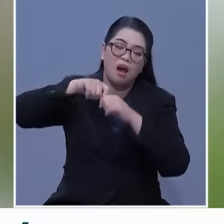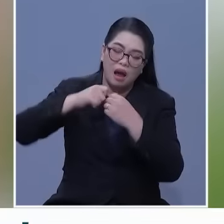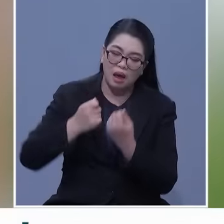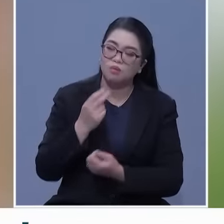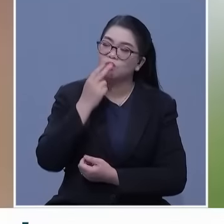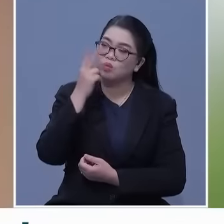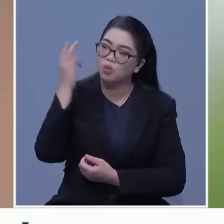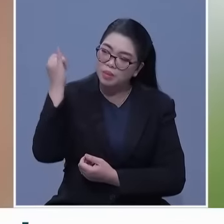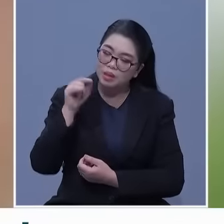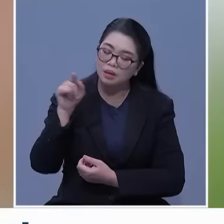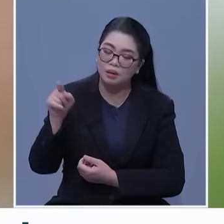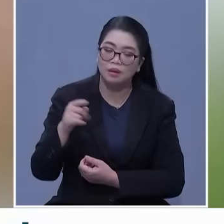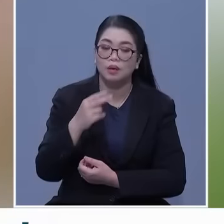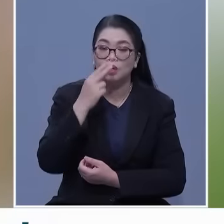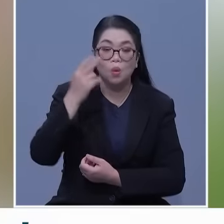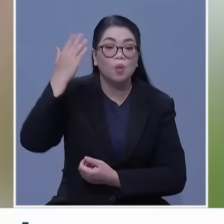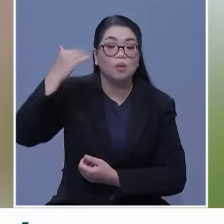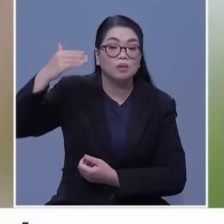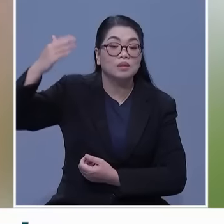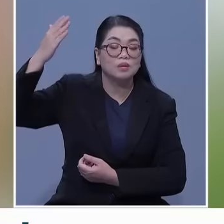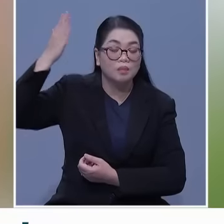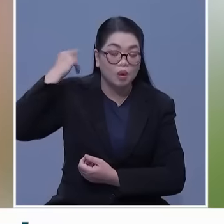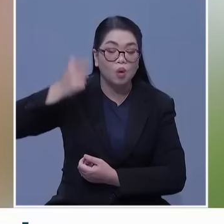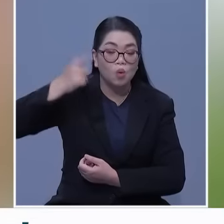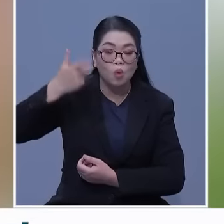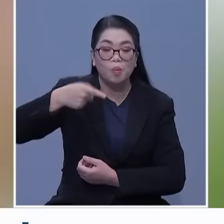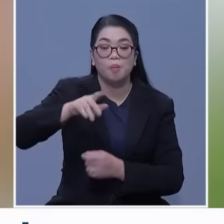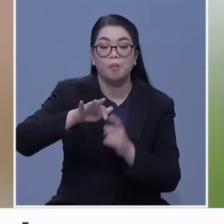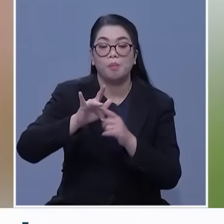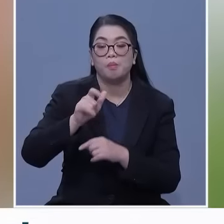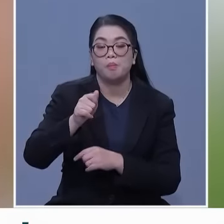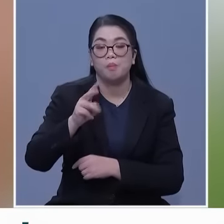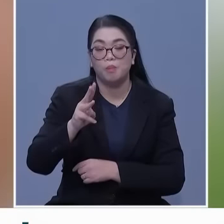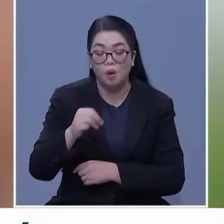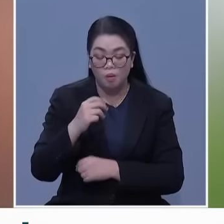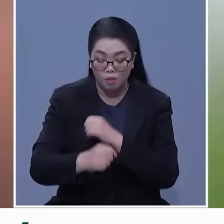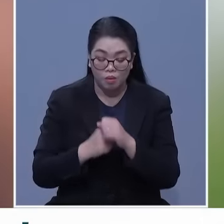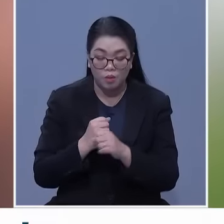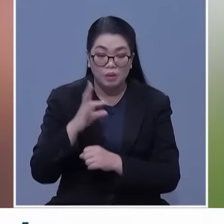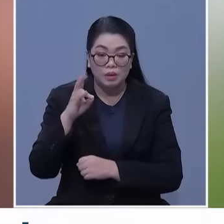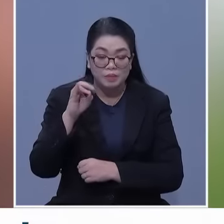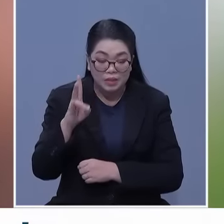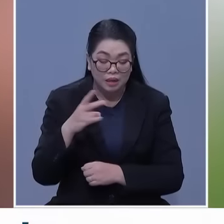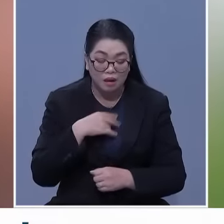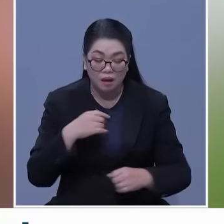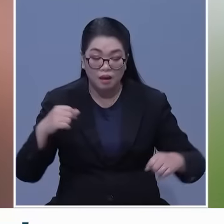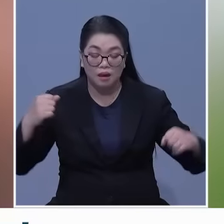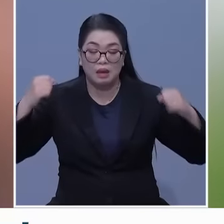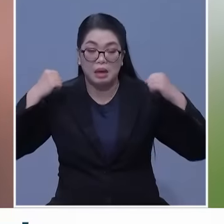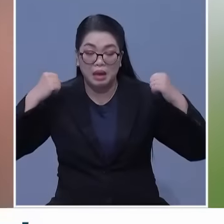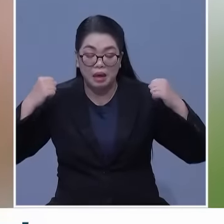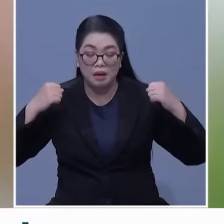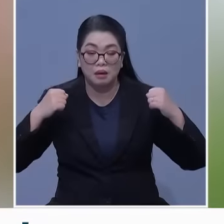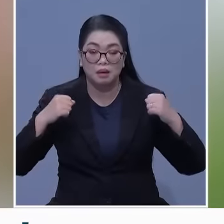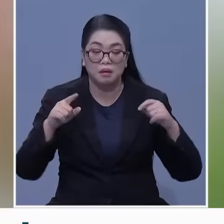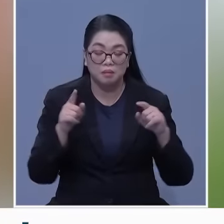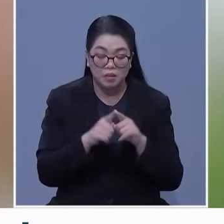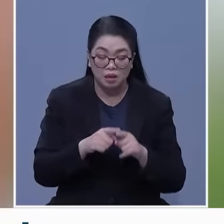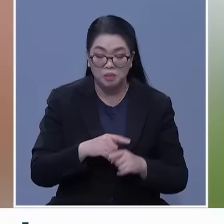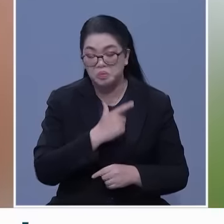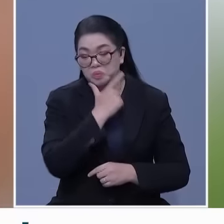งี้ไปดูสมัยเขาเฟี้ยวๆก่อนคนอายุ77จะให้มาแข็งแรงหนุ่มฟ้อหล่อเ